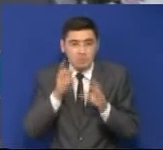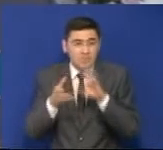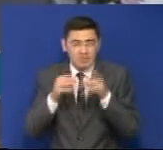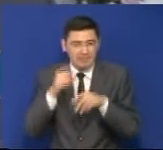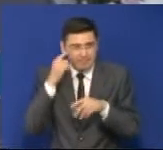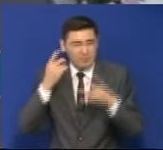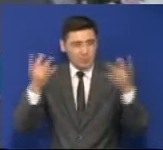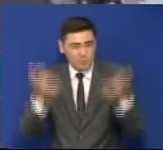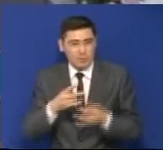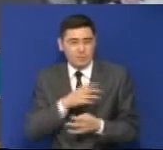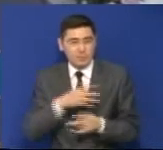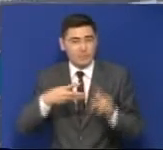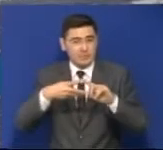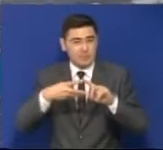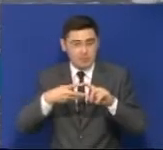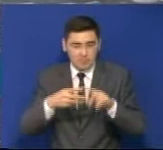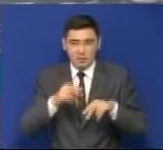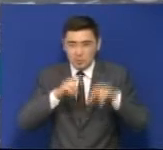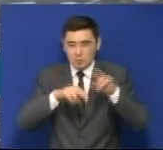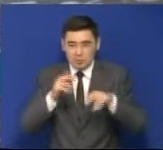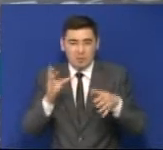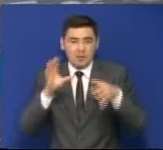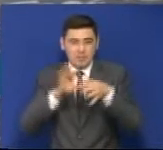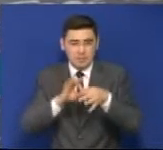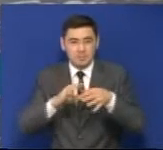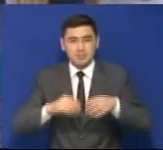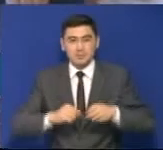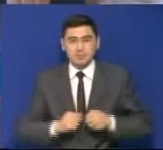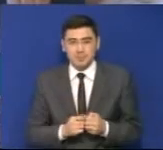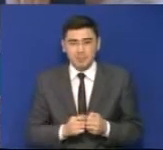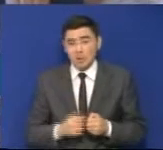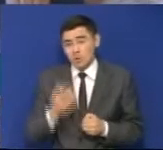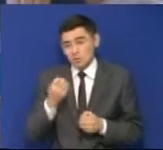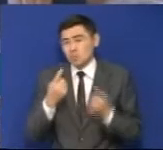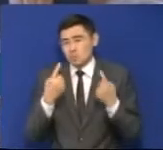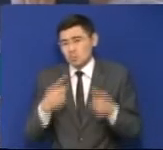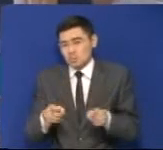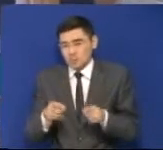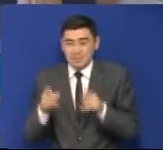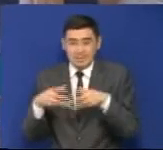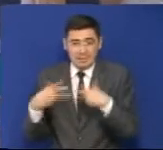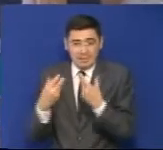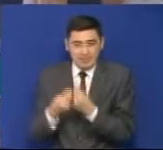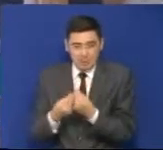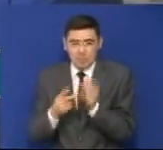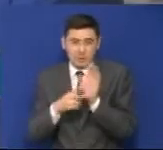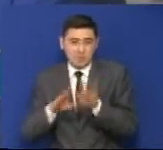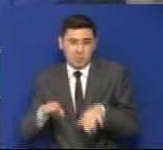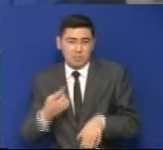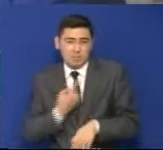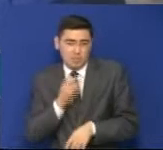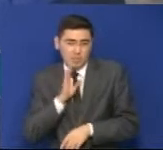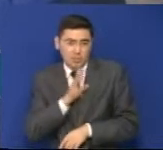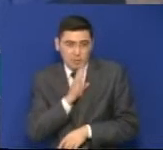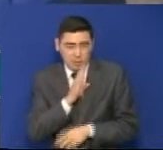жылында 290-да іске қосқалы отырмыз. Бұдан басқа тұрғын үй апатты жағдайда қалған 7 баланың анасы базынасын әкімге жеткізген